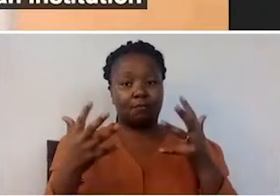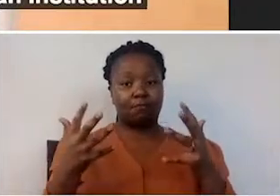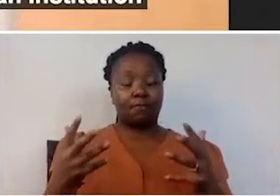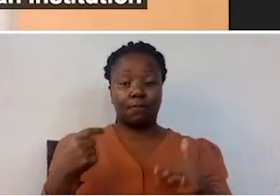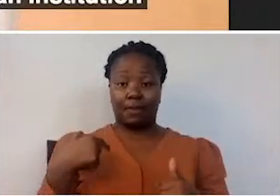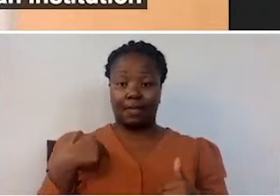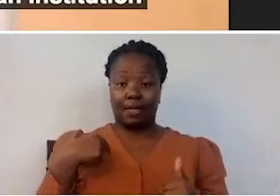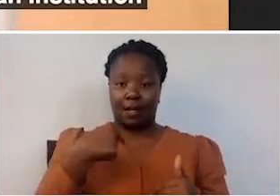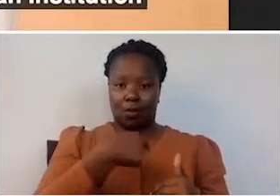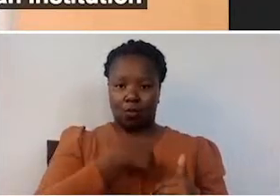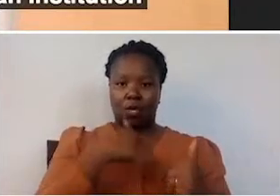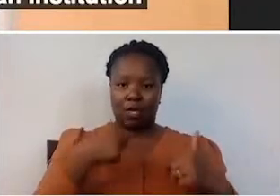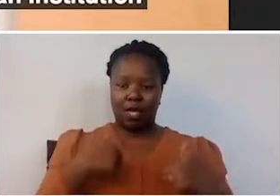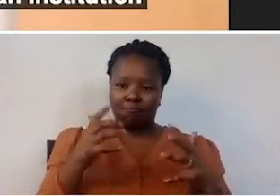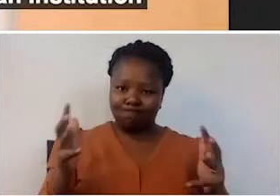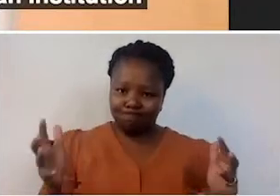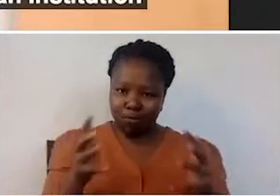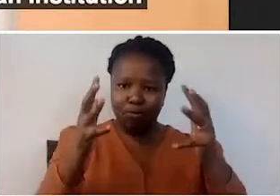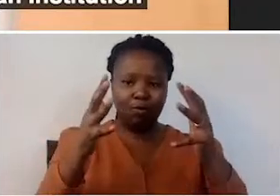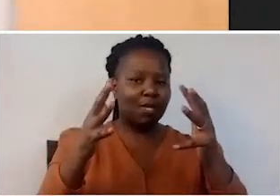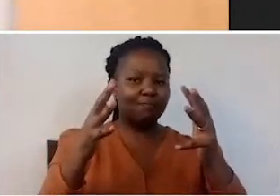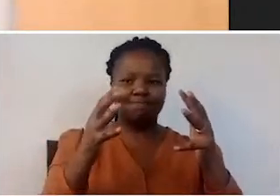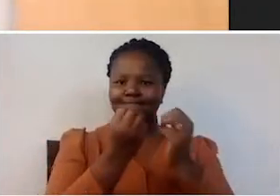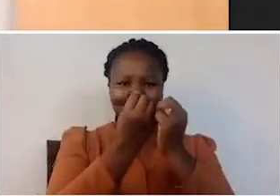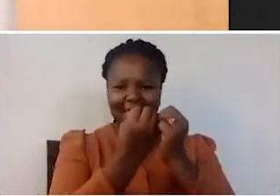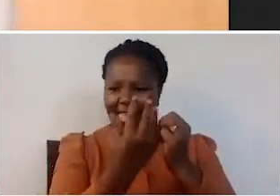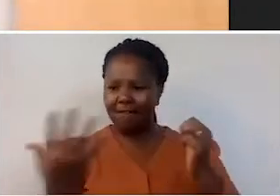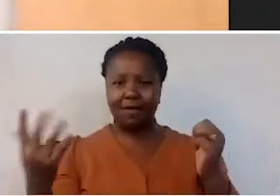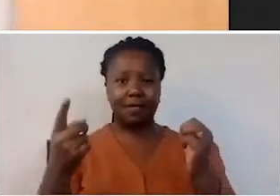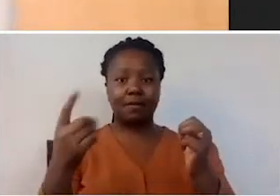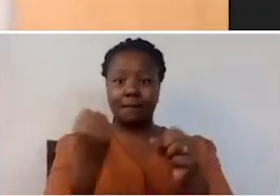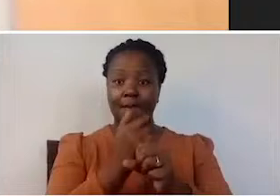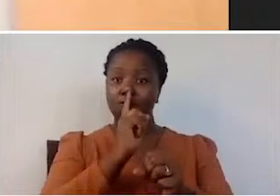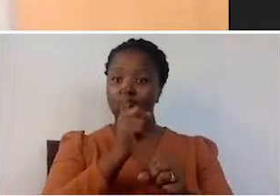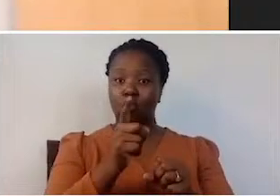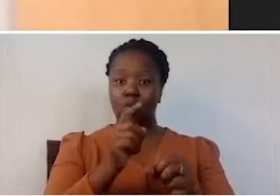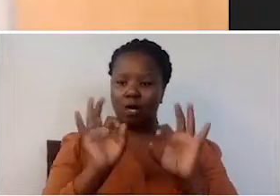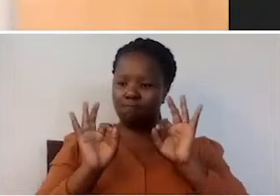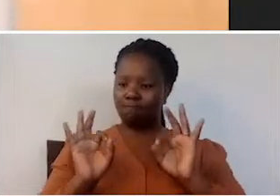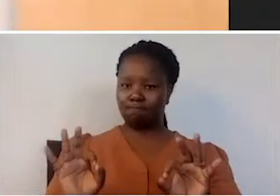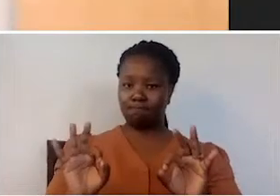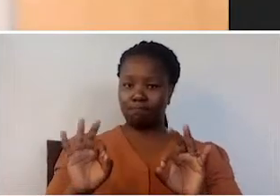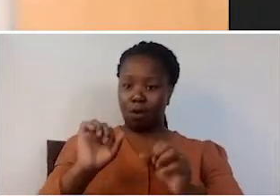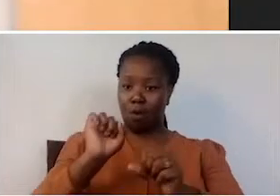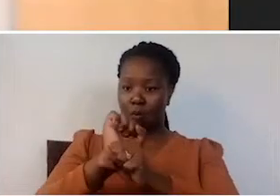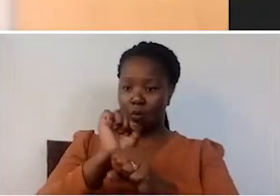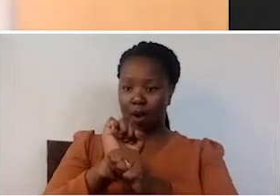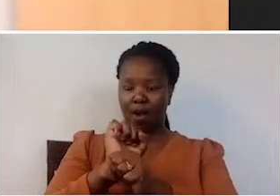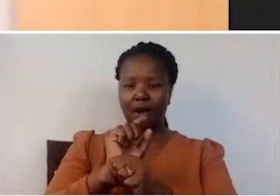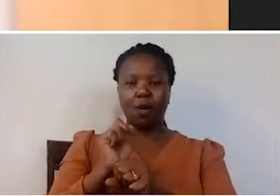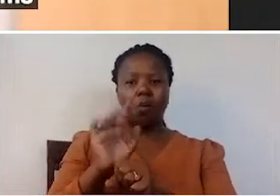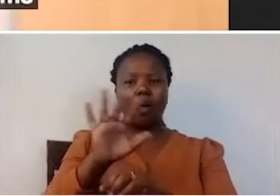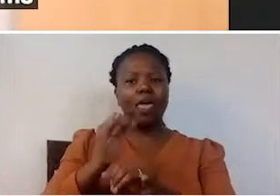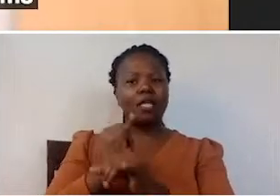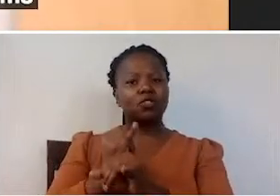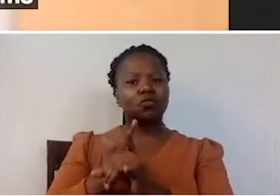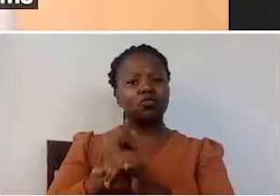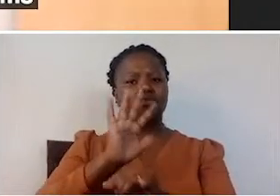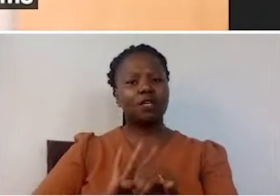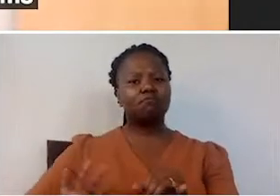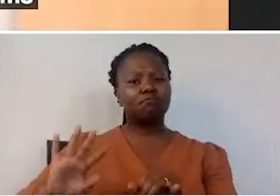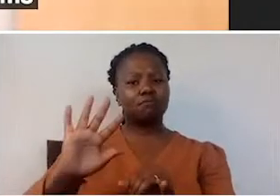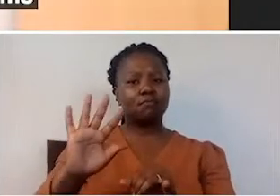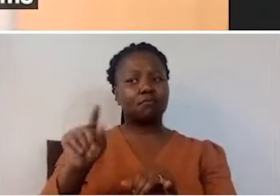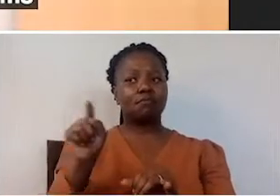vise à garantir le travail décent et l'inclusion des travailleurs et des travailleuses ayant des handicaps. Cela suppose non seulement